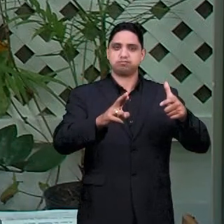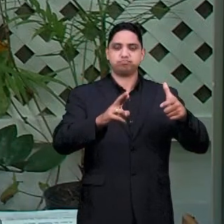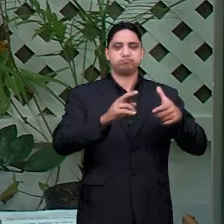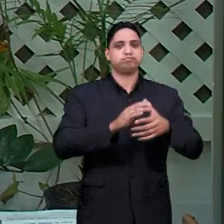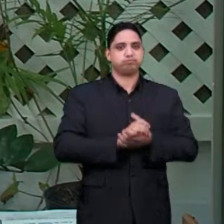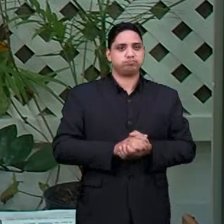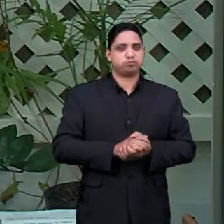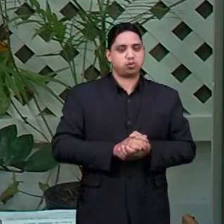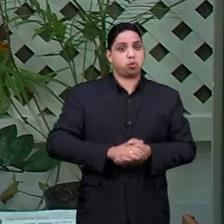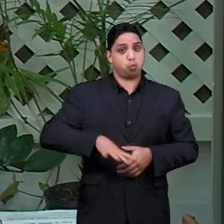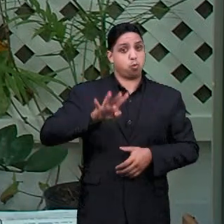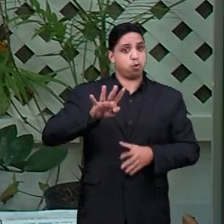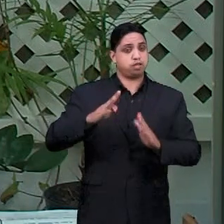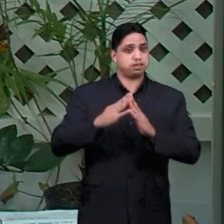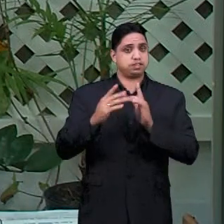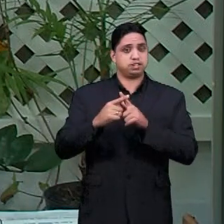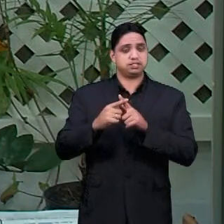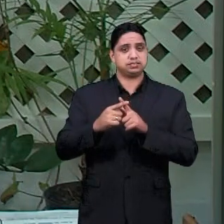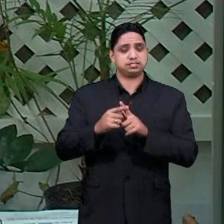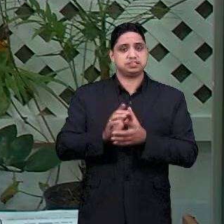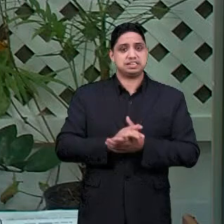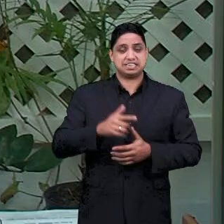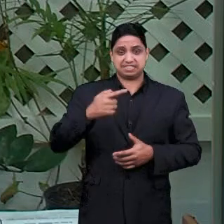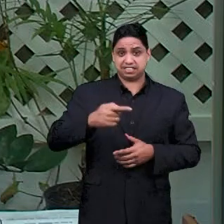de 4 églises.